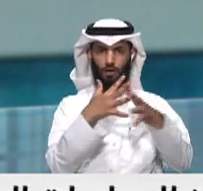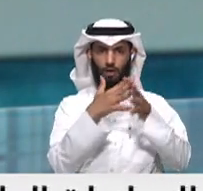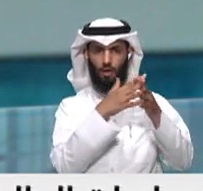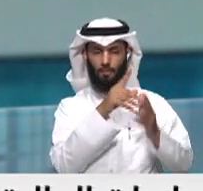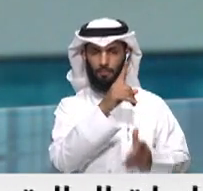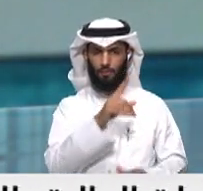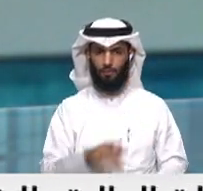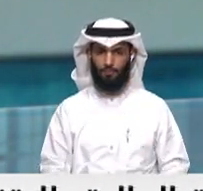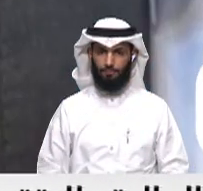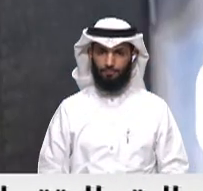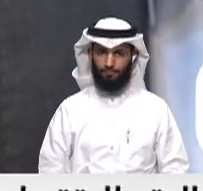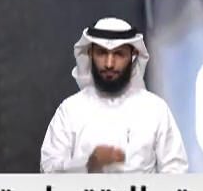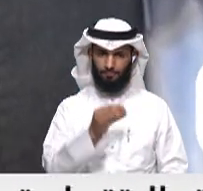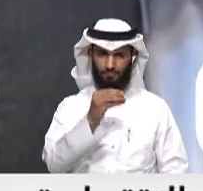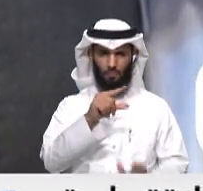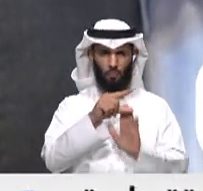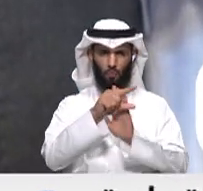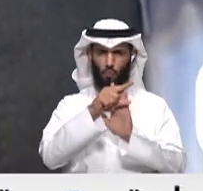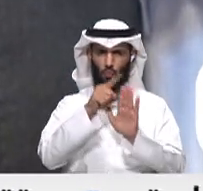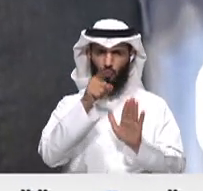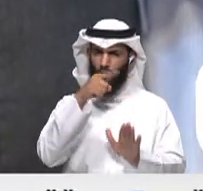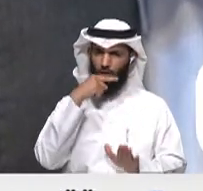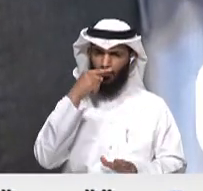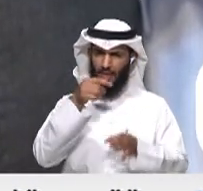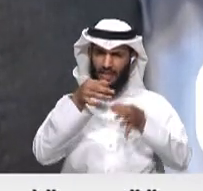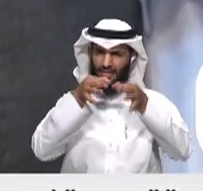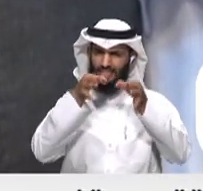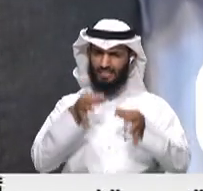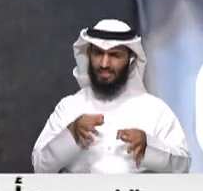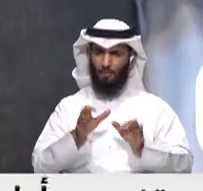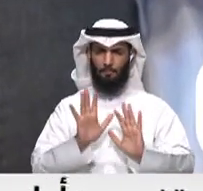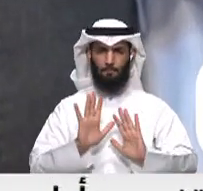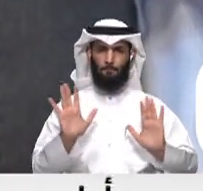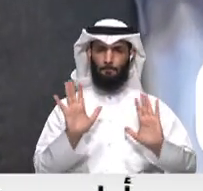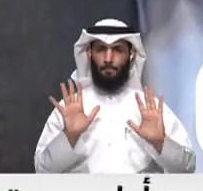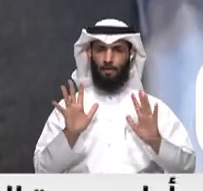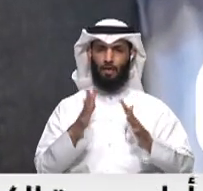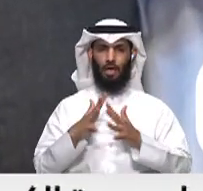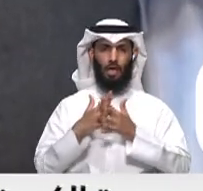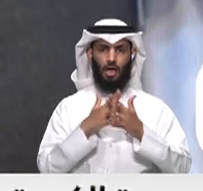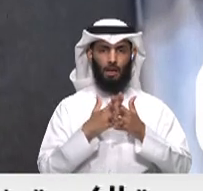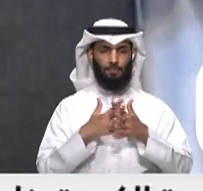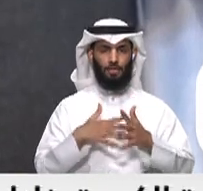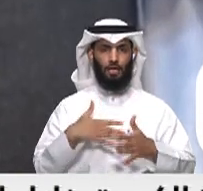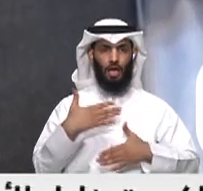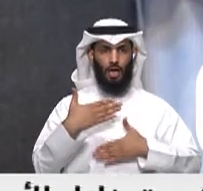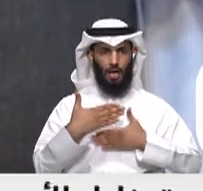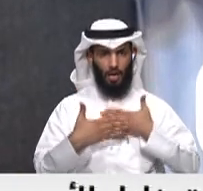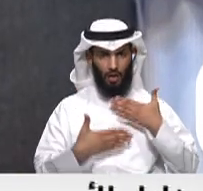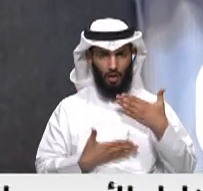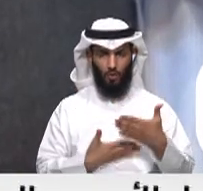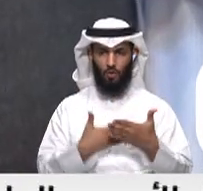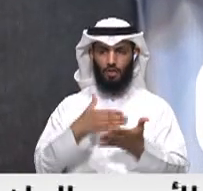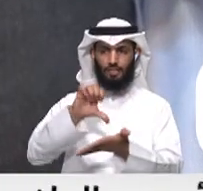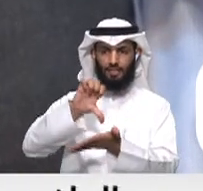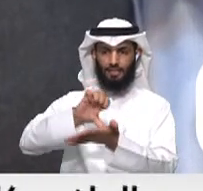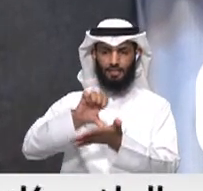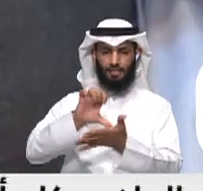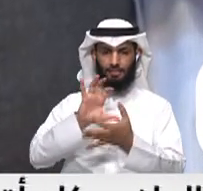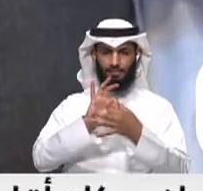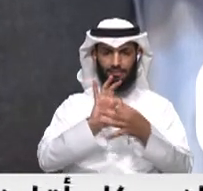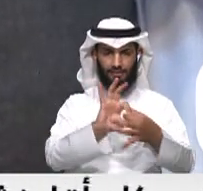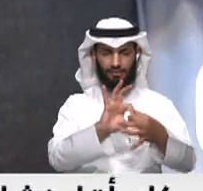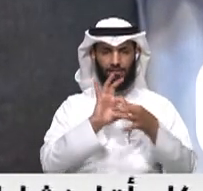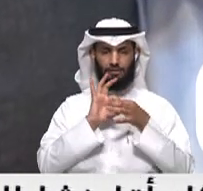لم تتأكد هذه المعلومة تحديدا. الجانب الأمريكي أراد أن يتفاهم مع الجانب الإيراني، لكن